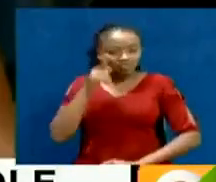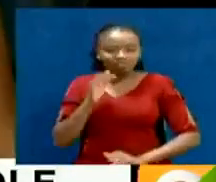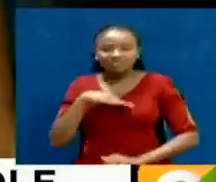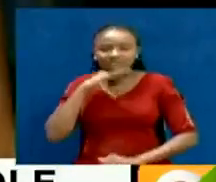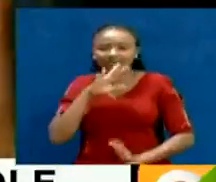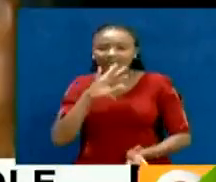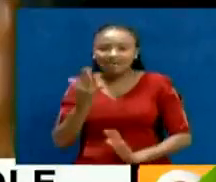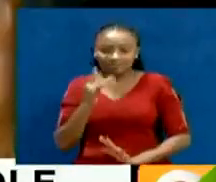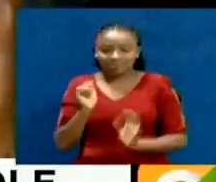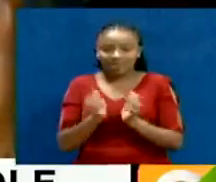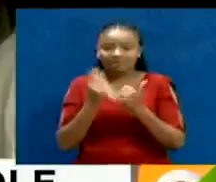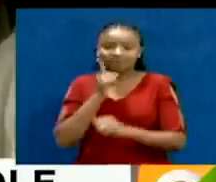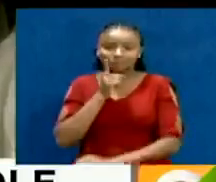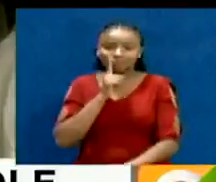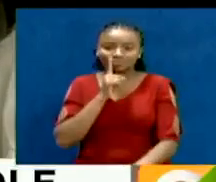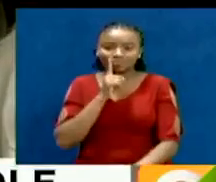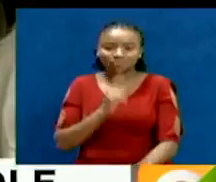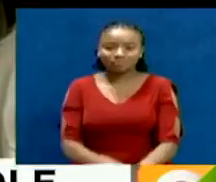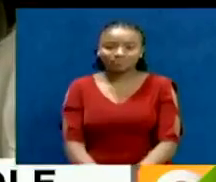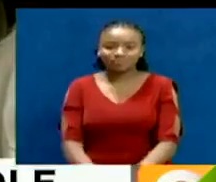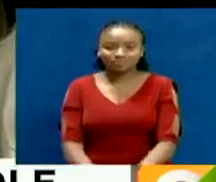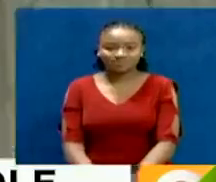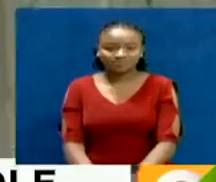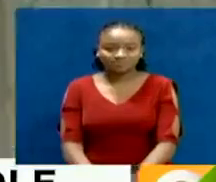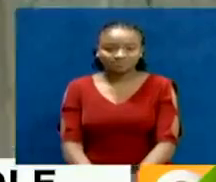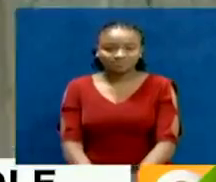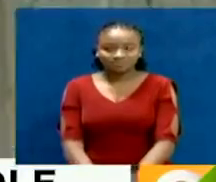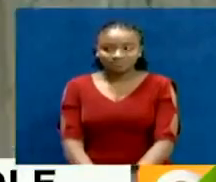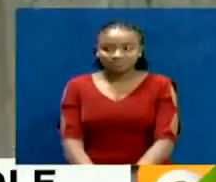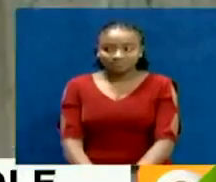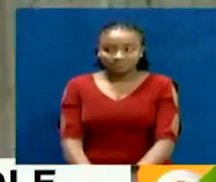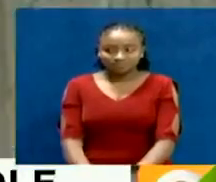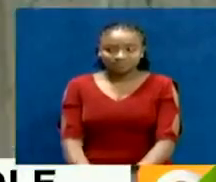ukitarajiwa kufanyika hapo kesho. Ben Kirui, runinga ya Citizen, Nairobi.